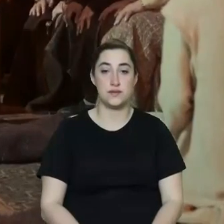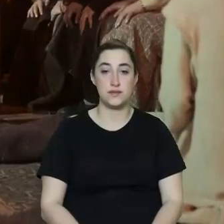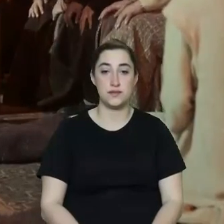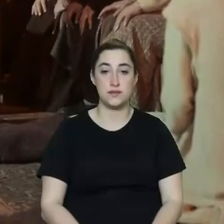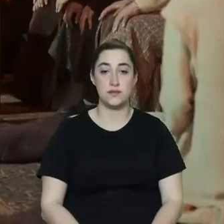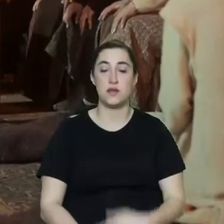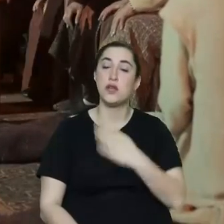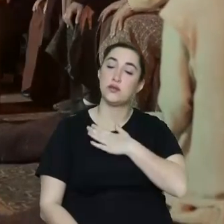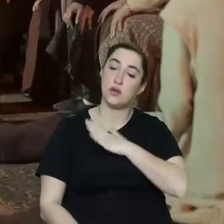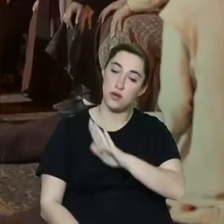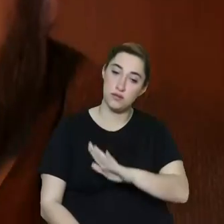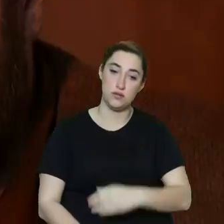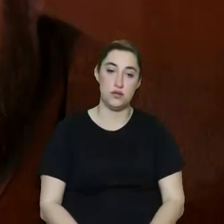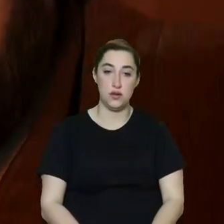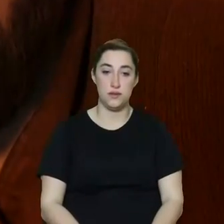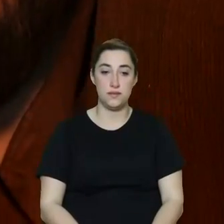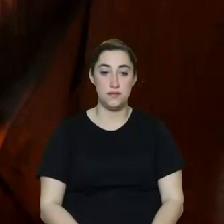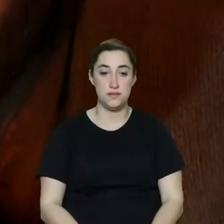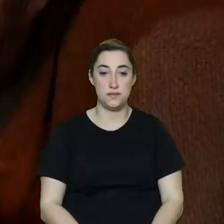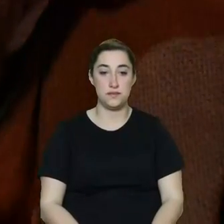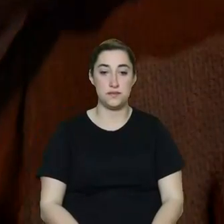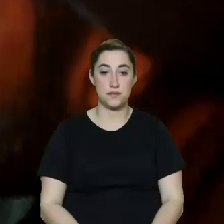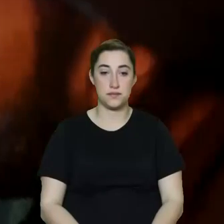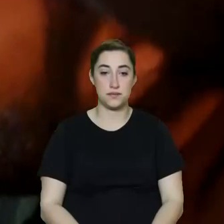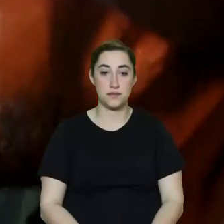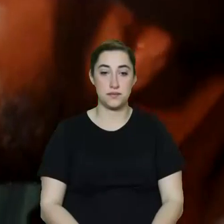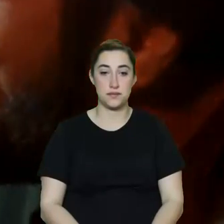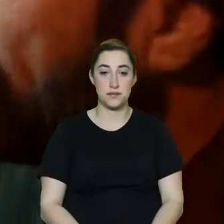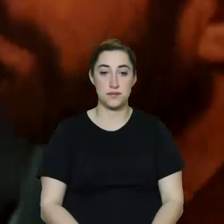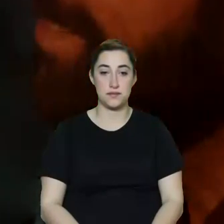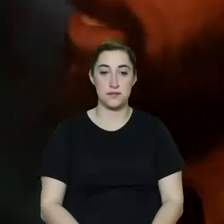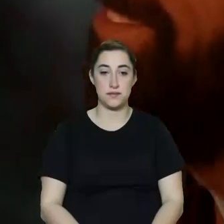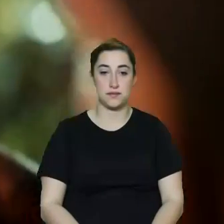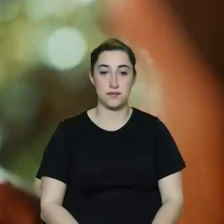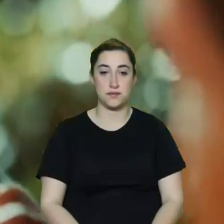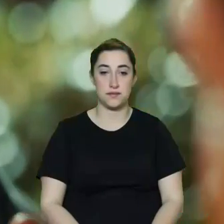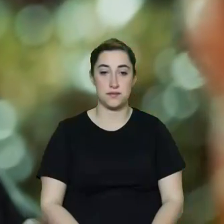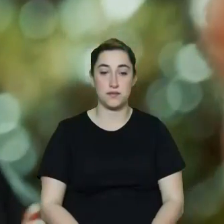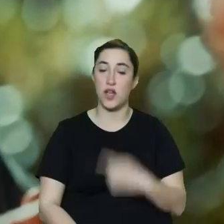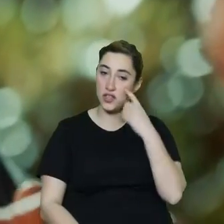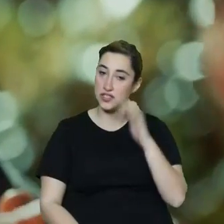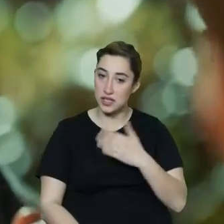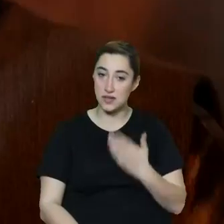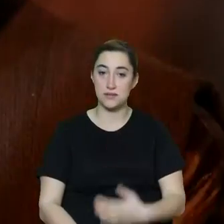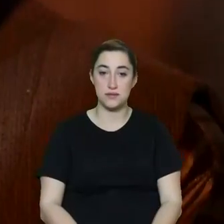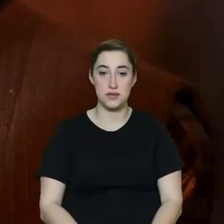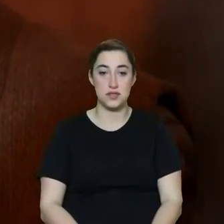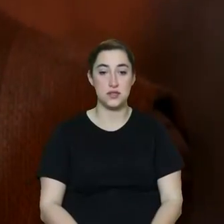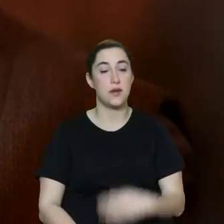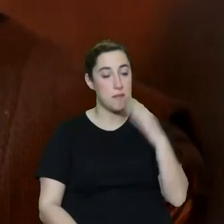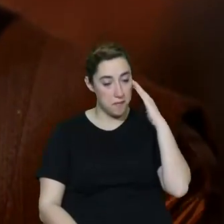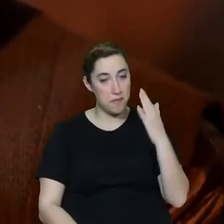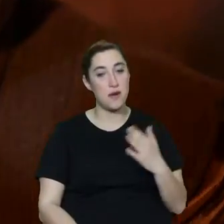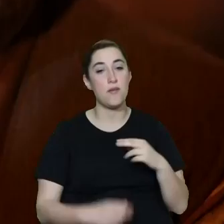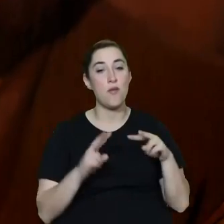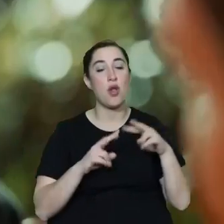geldi. Estağfurullah ağam. Birbirlerinin ellerini tutup üstlerini öptüler. Hoş gelmişsin. Hoş